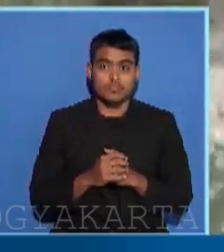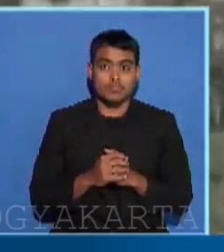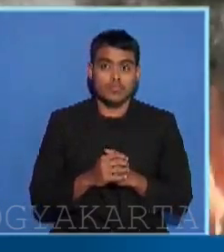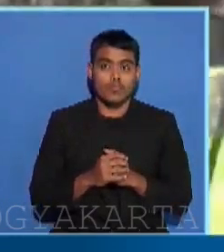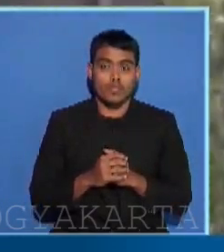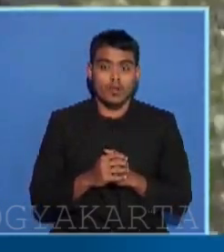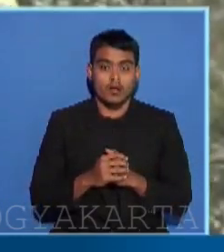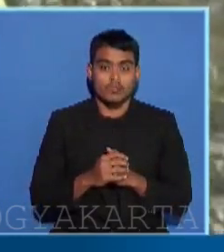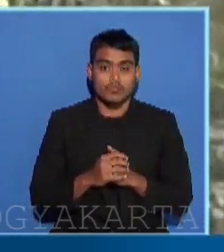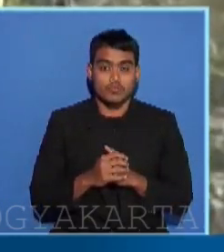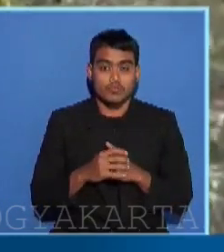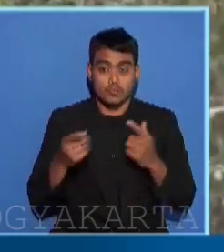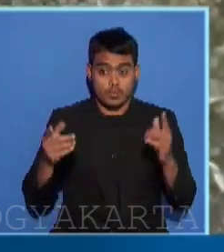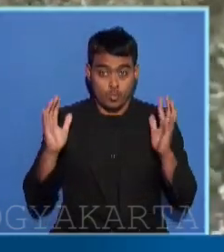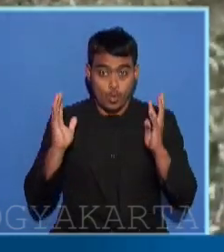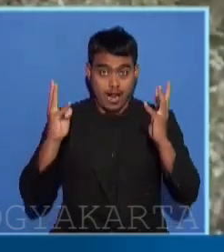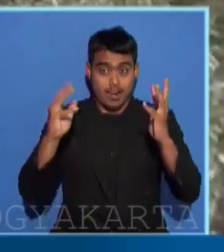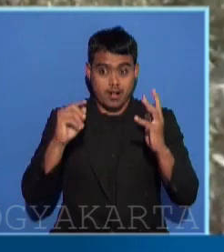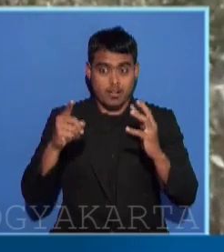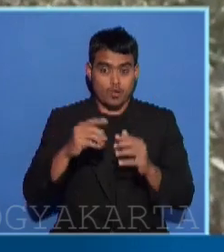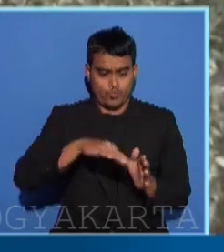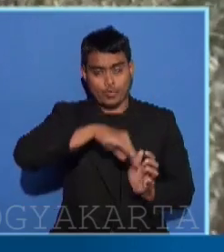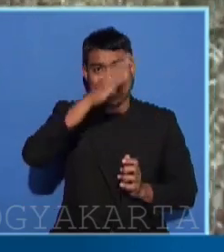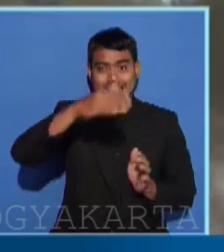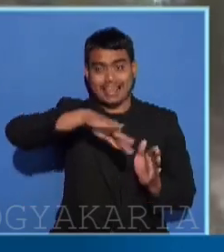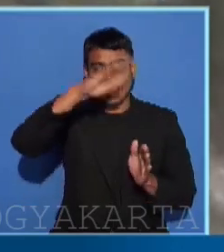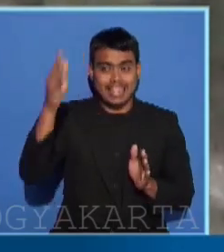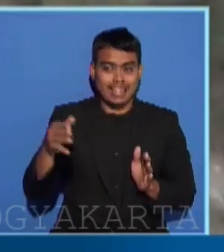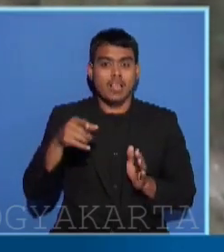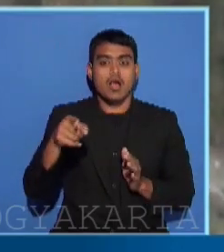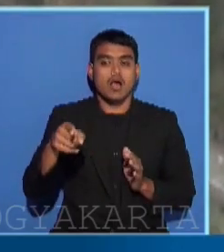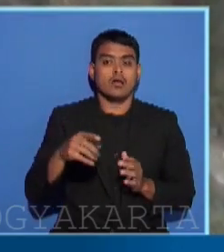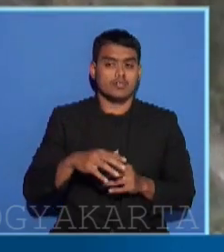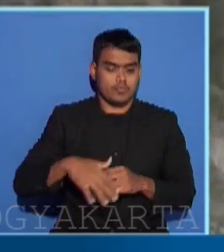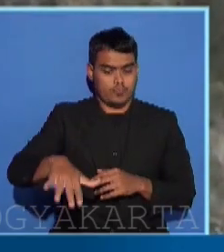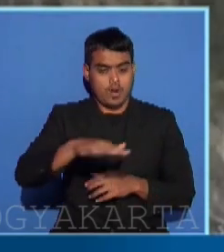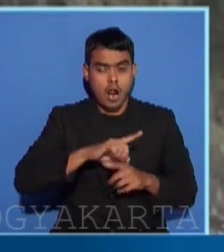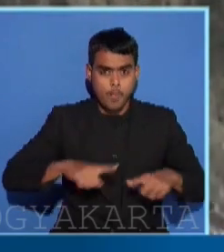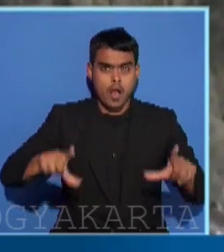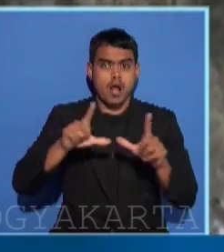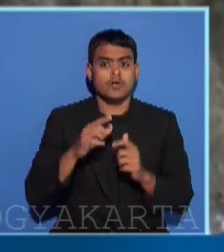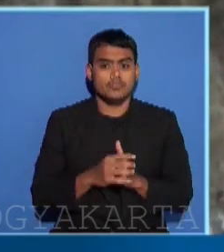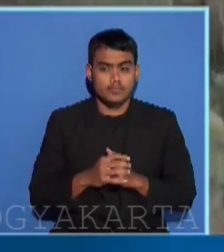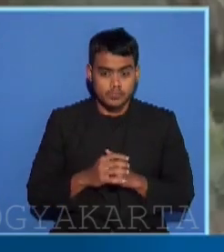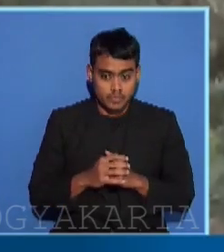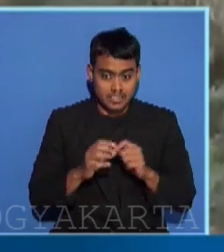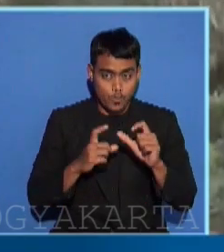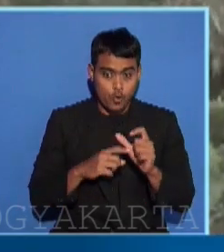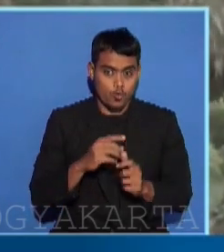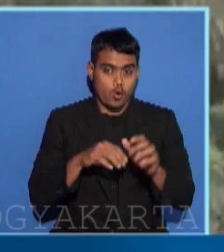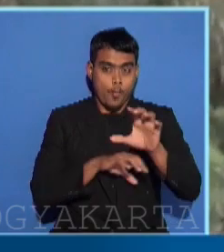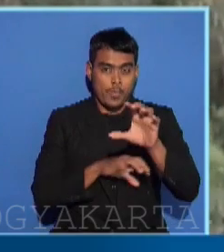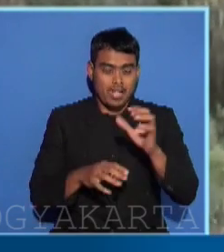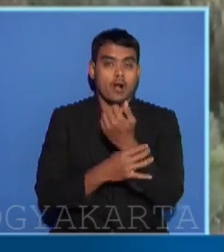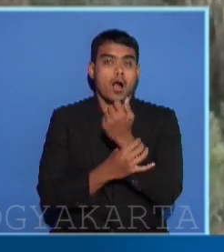kebakaran hutan gunung merapi terjadi di blok Gentong Kecamatan srumbung Kabupaten Magelang Jawa Tengah kencangnya angin